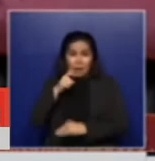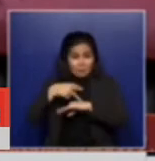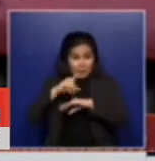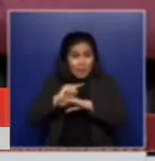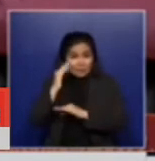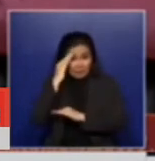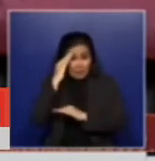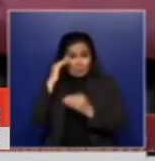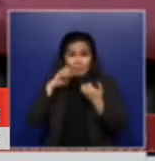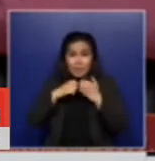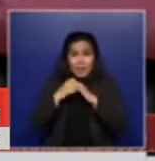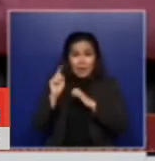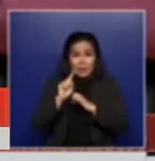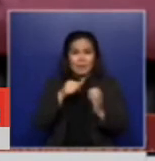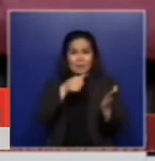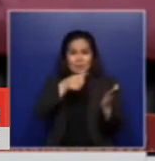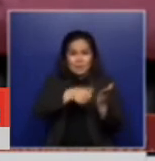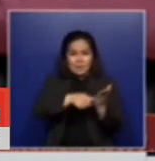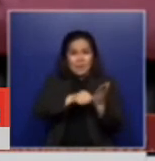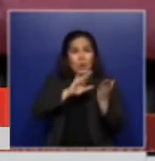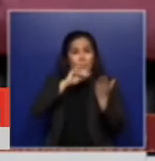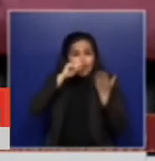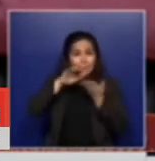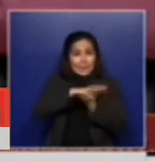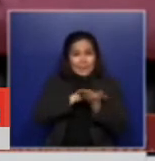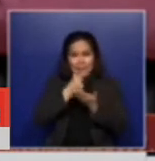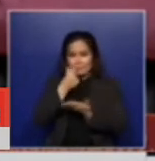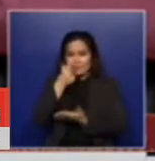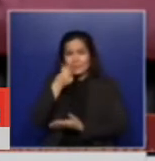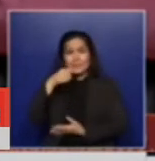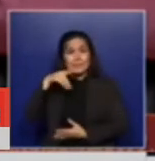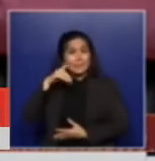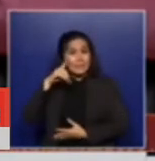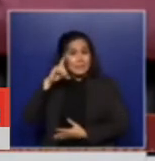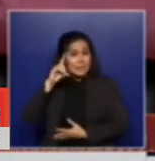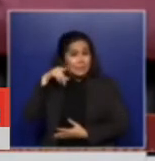สัดส่วนหนี้สาธารณะต่อ GDP นะสิ้นปี